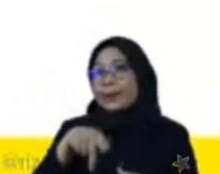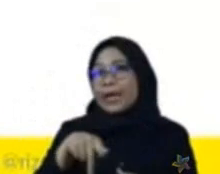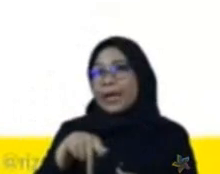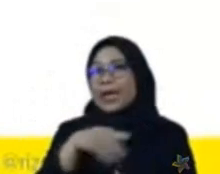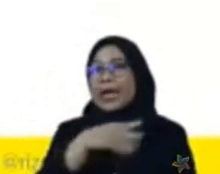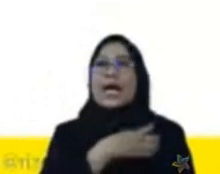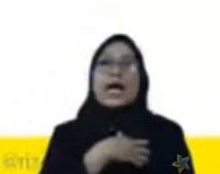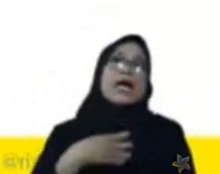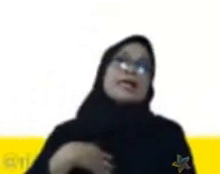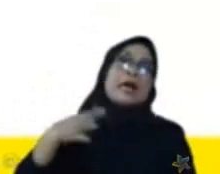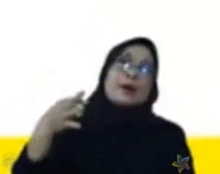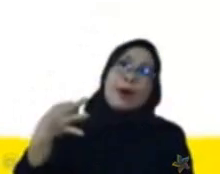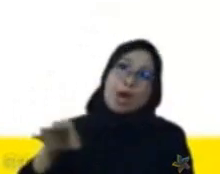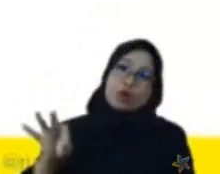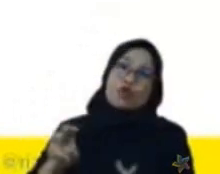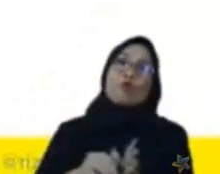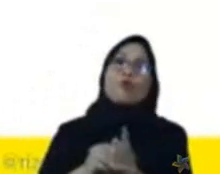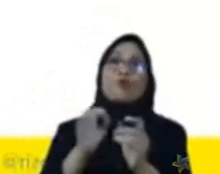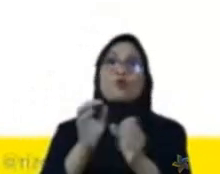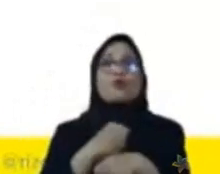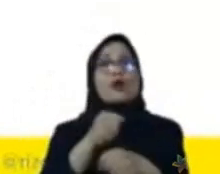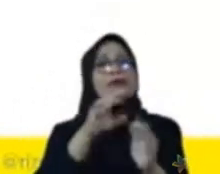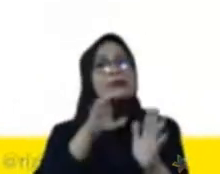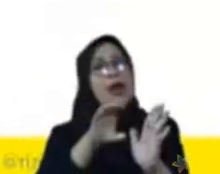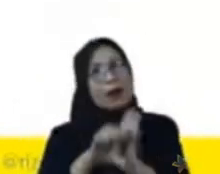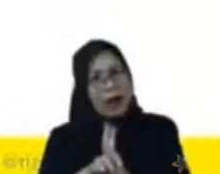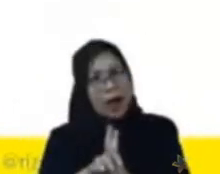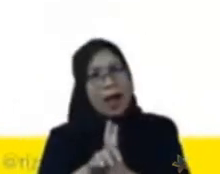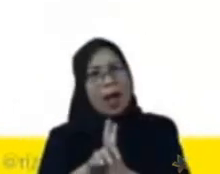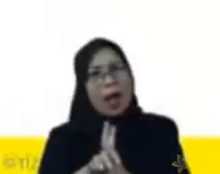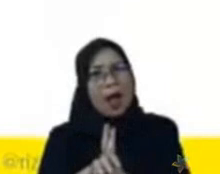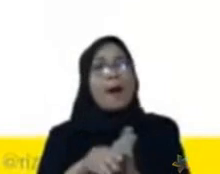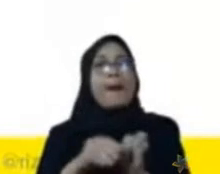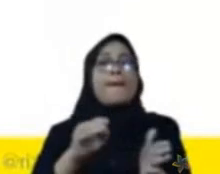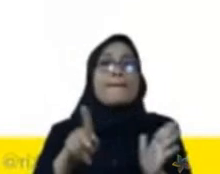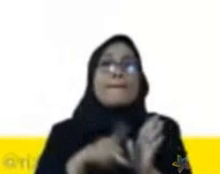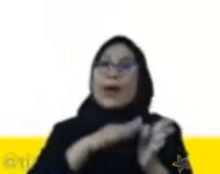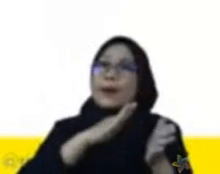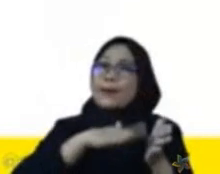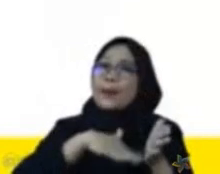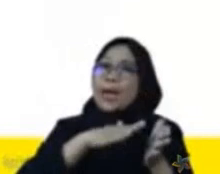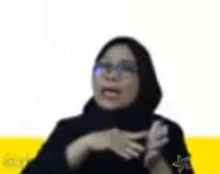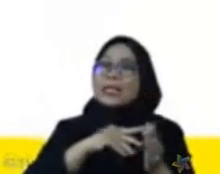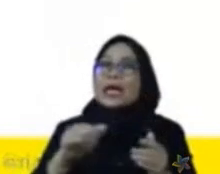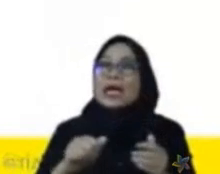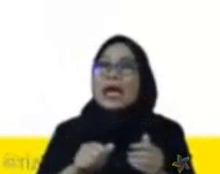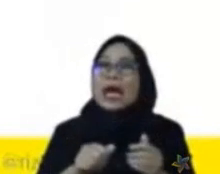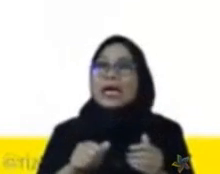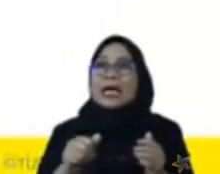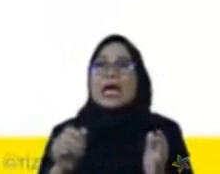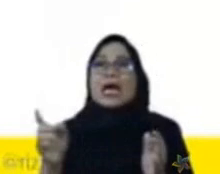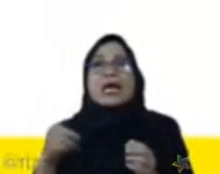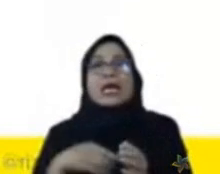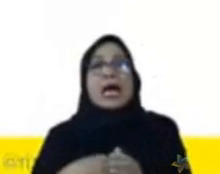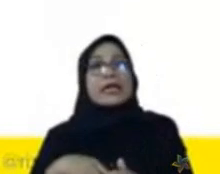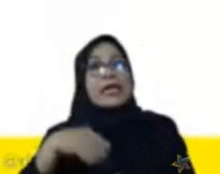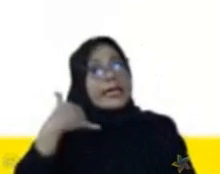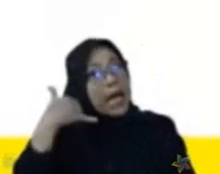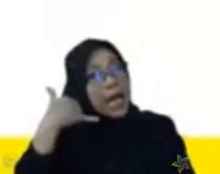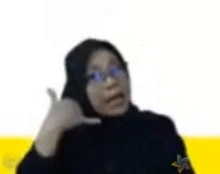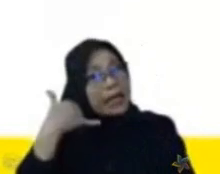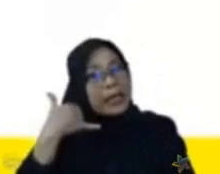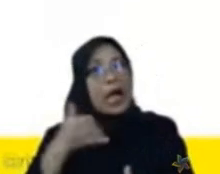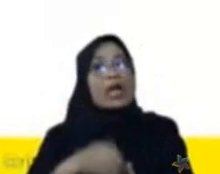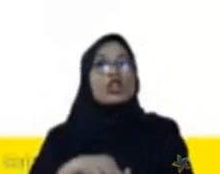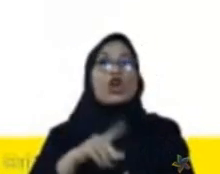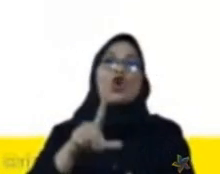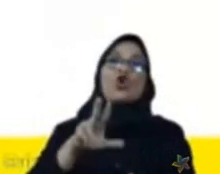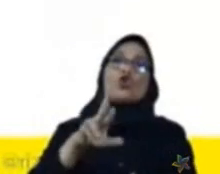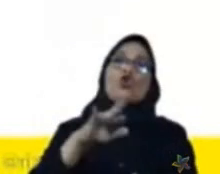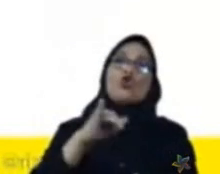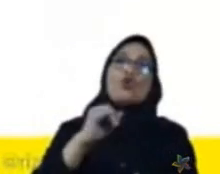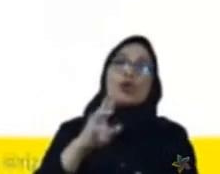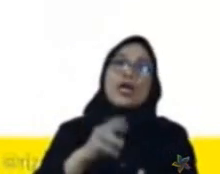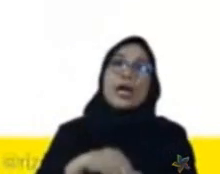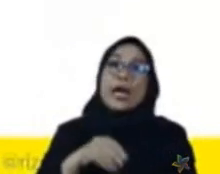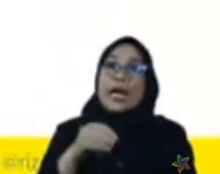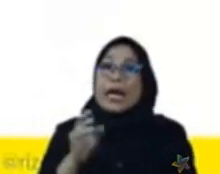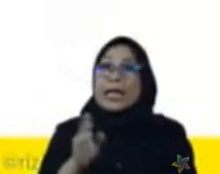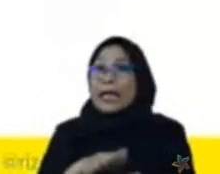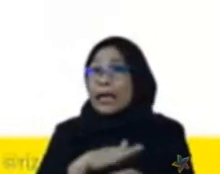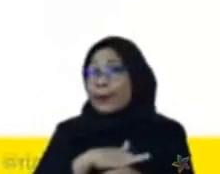baru membuat strategi pembelajarannya, itu mau dilakukan daring atau luring. Kalau misal luring itu terpenuhi